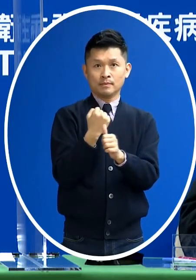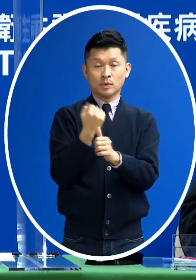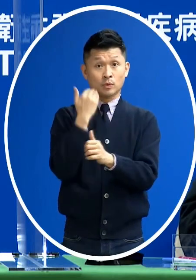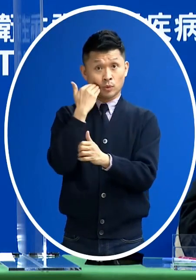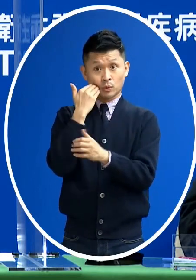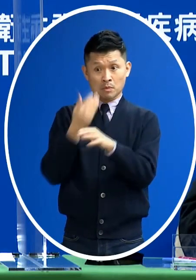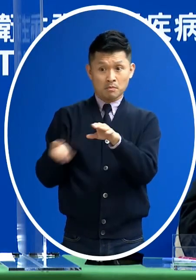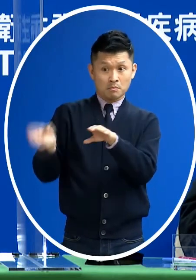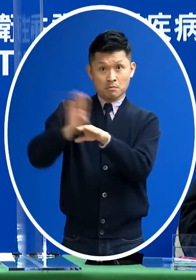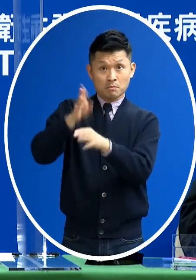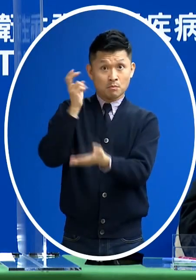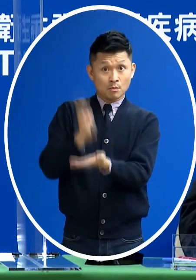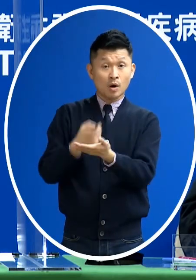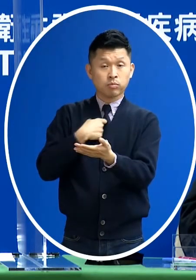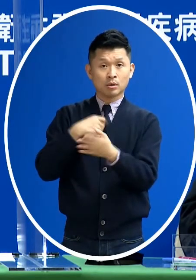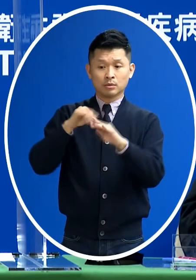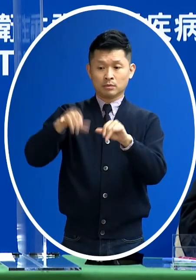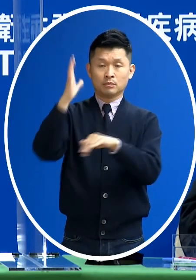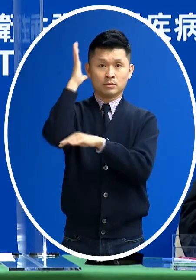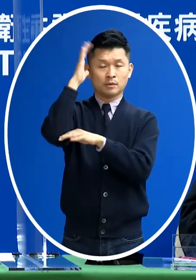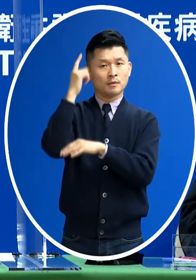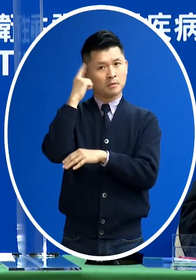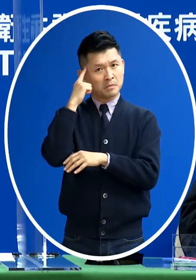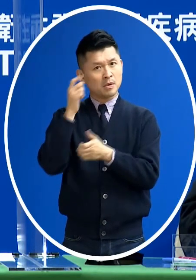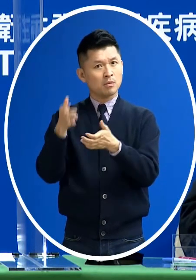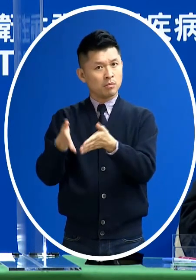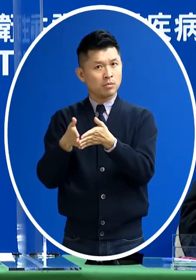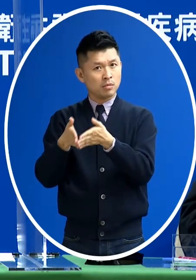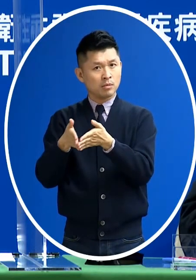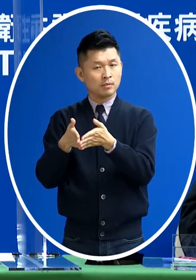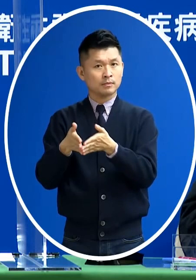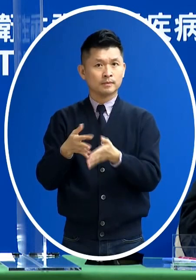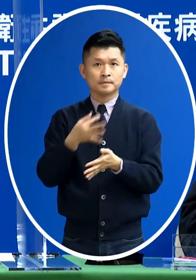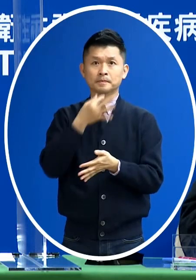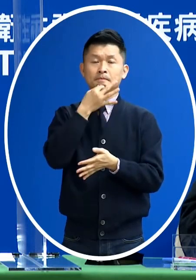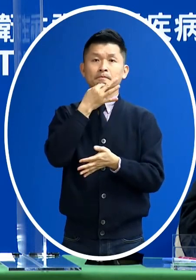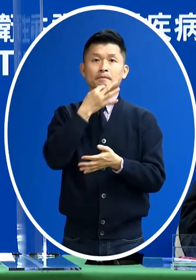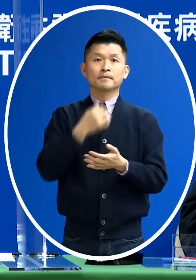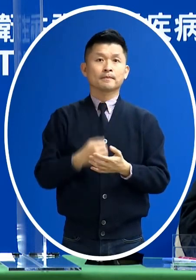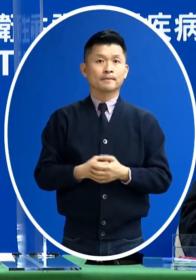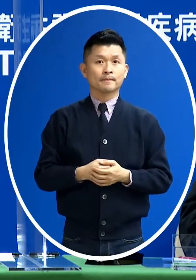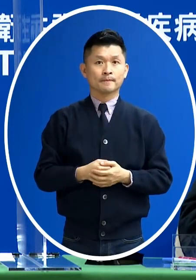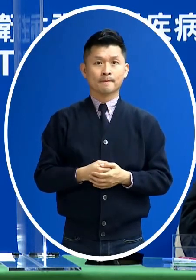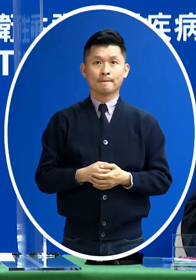那就地方觉得有必要的地方，除非跟我们这个